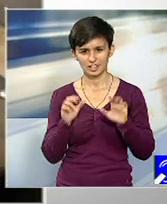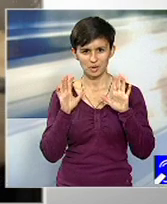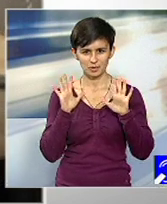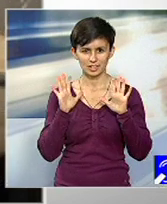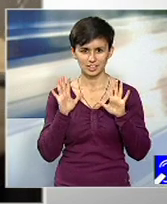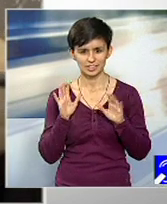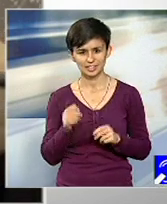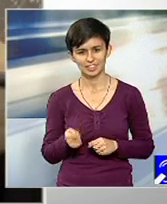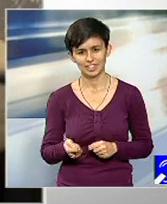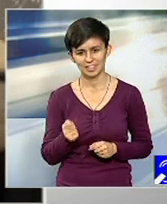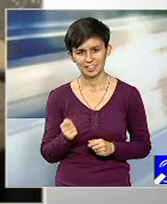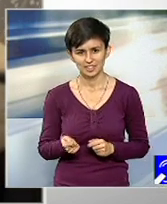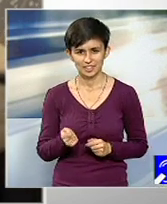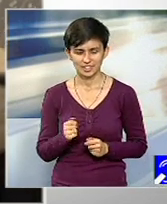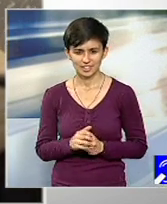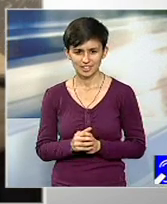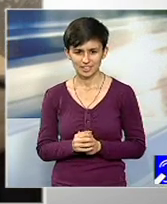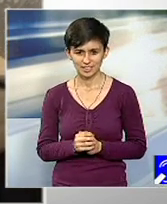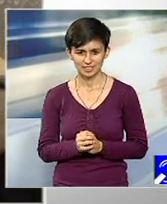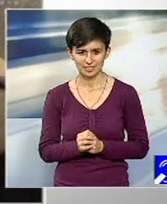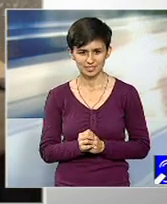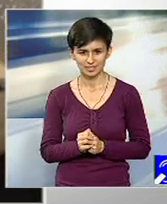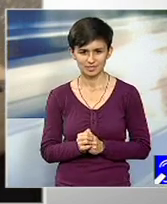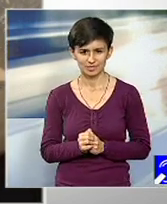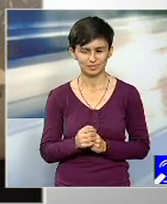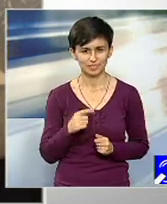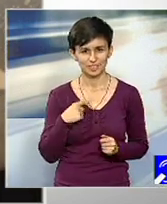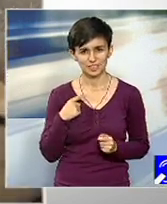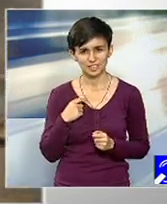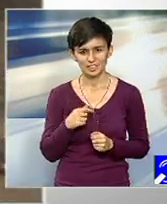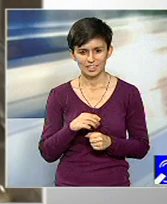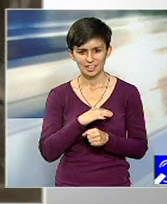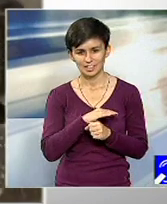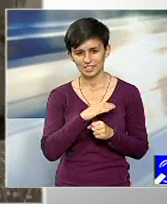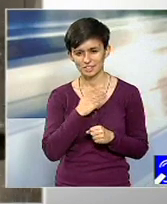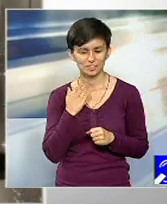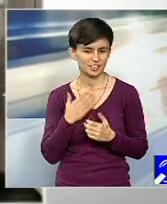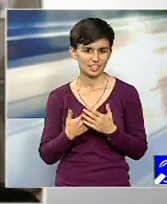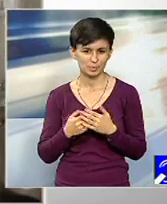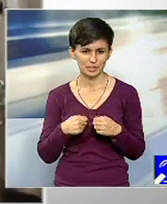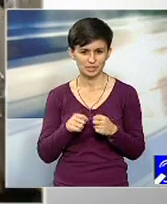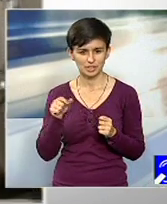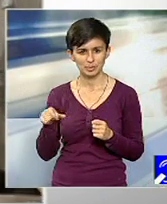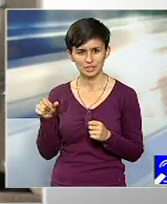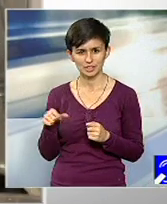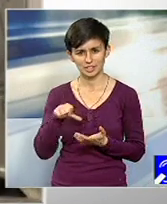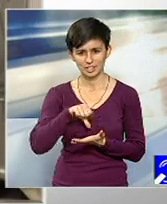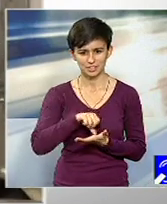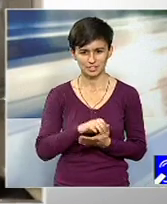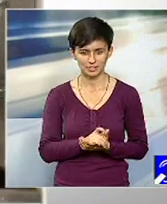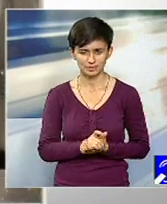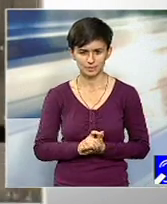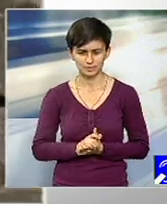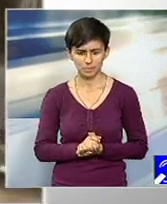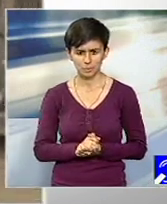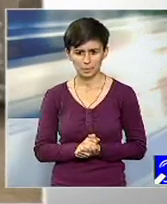10? 10? Perfect! Ajung pentru toți cei de la centrul Raluca. Ok, pentru. Hai să o scoatem, o scoatem?